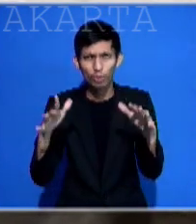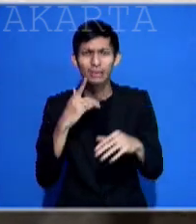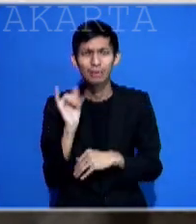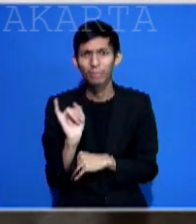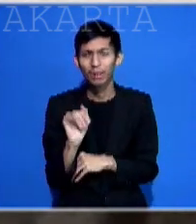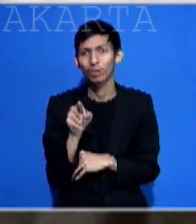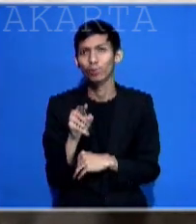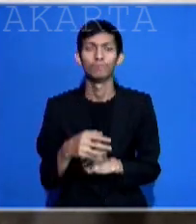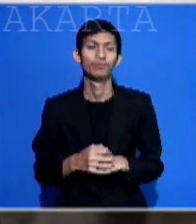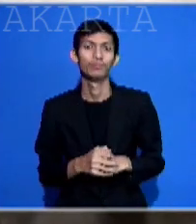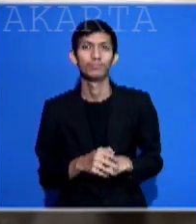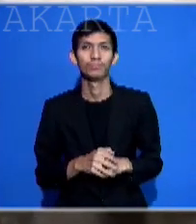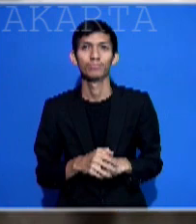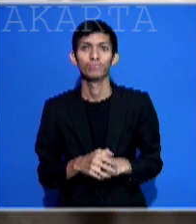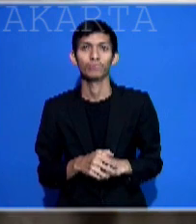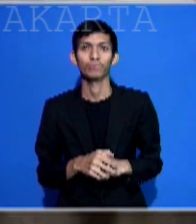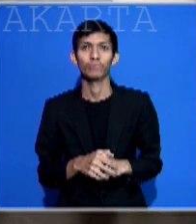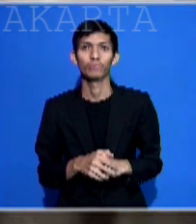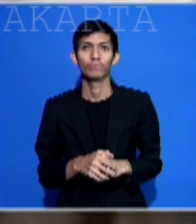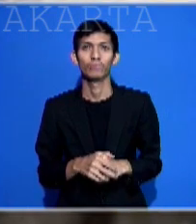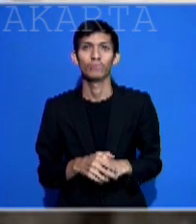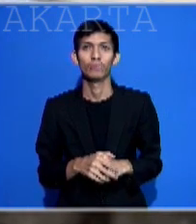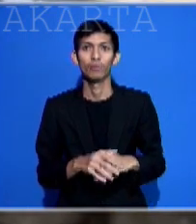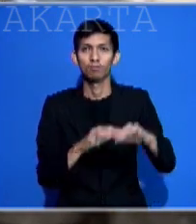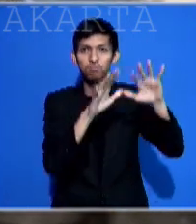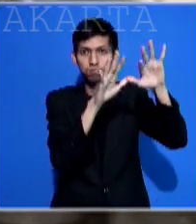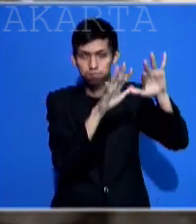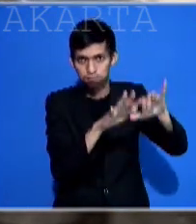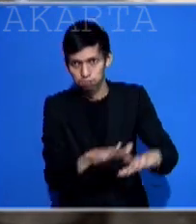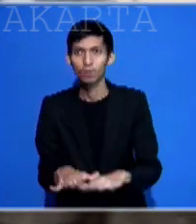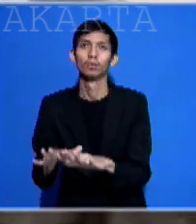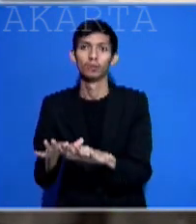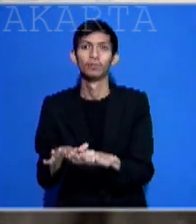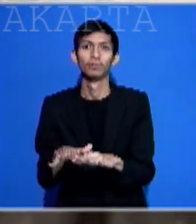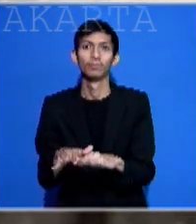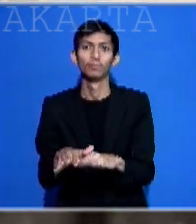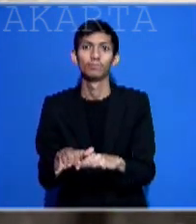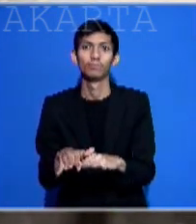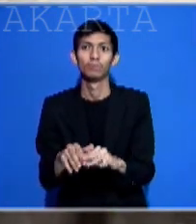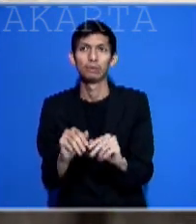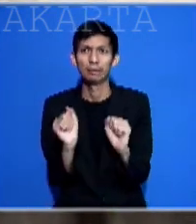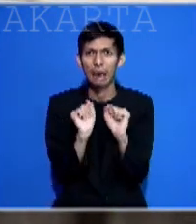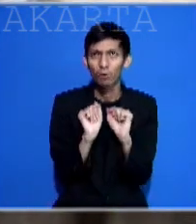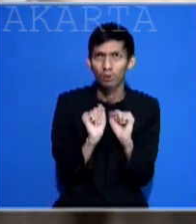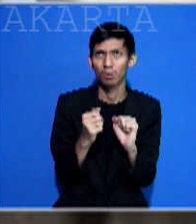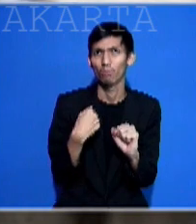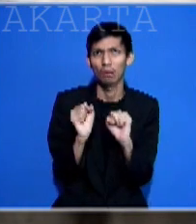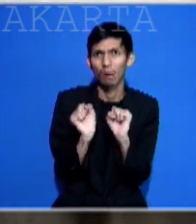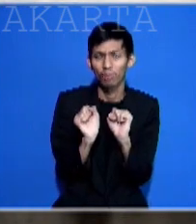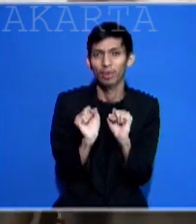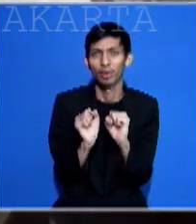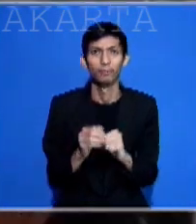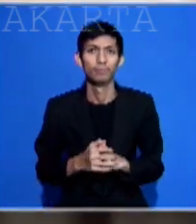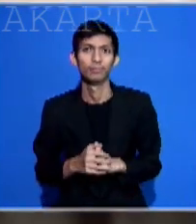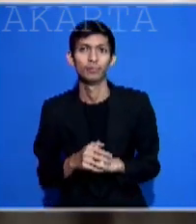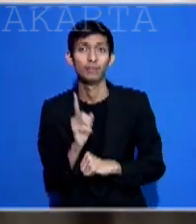itu jatuhnya itu cuman pelan-pelan. Ya, cuman teriak aja. Kan takut tau, cuman kan ada